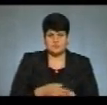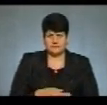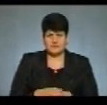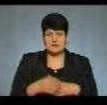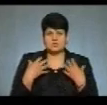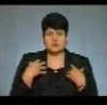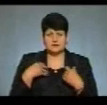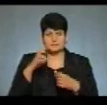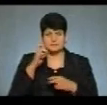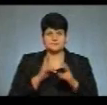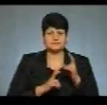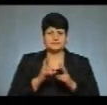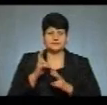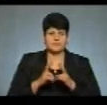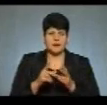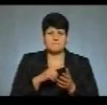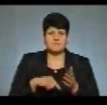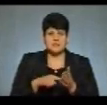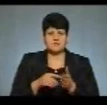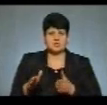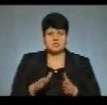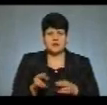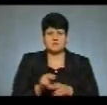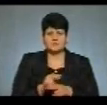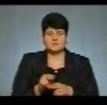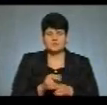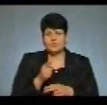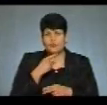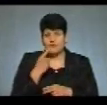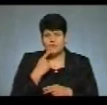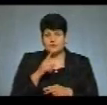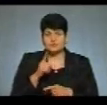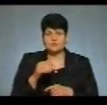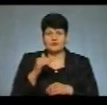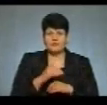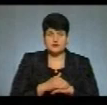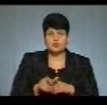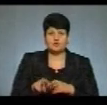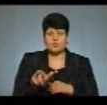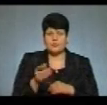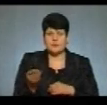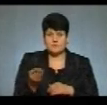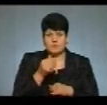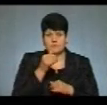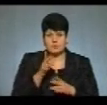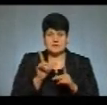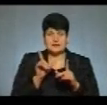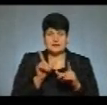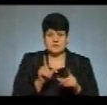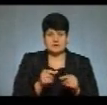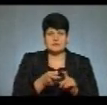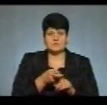Начальник комунального підприємства «Міськшляхрембуд» Володимир Малко сказав, увечері дорогу не посипали, бо не могли заїхати на вулицю